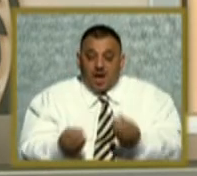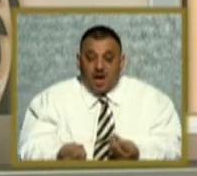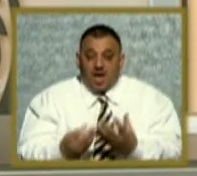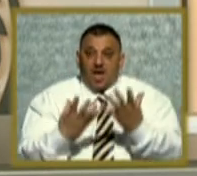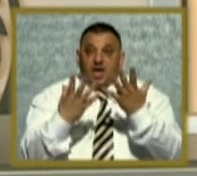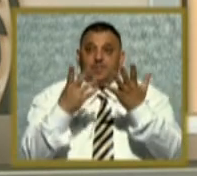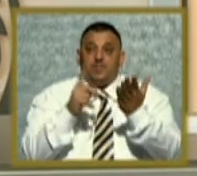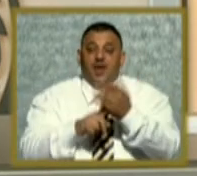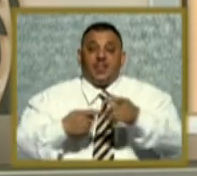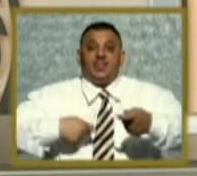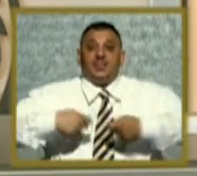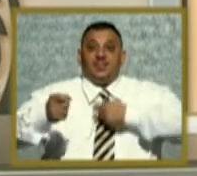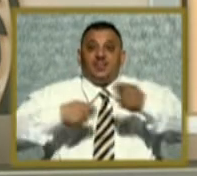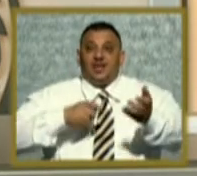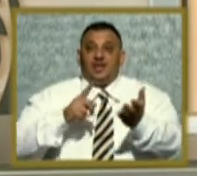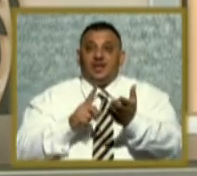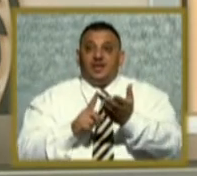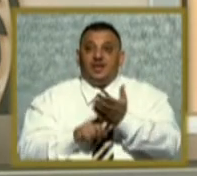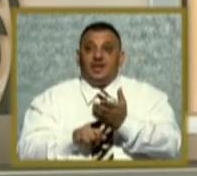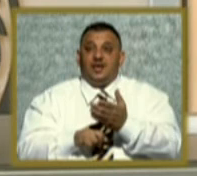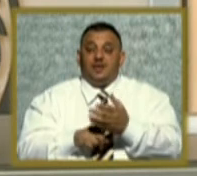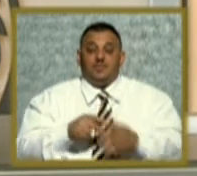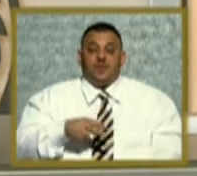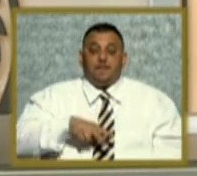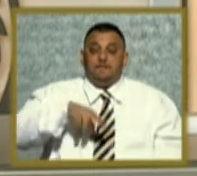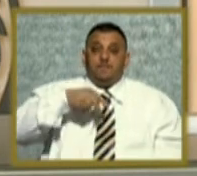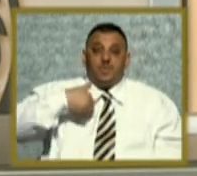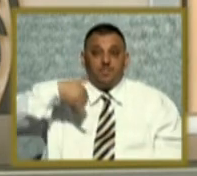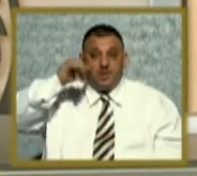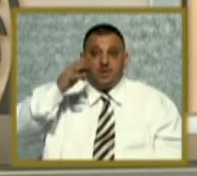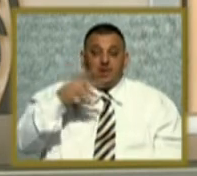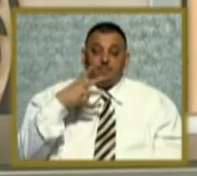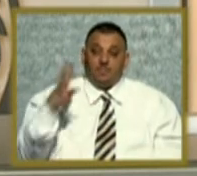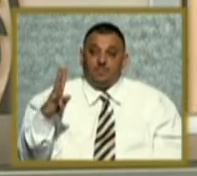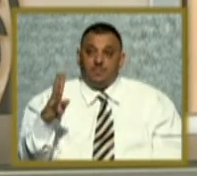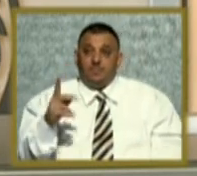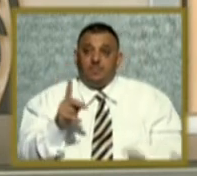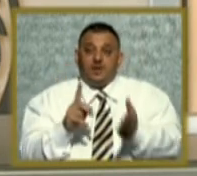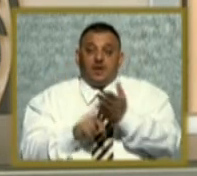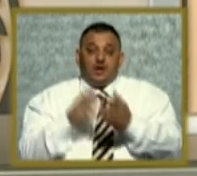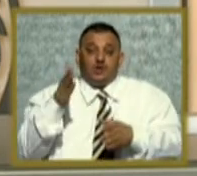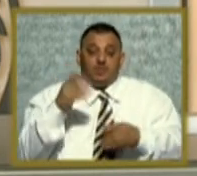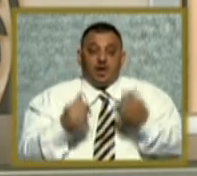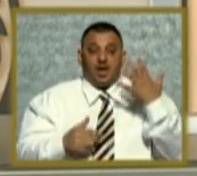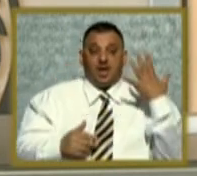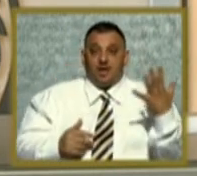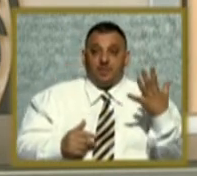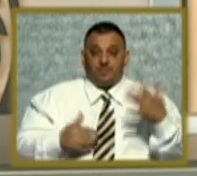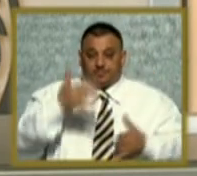وفي عروض التجارة. في بهيمة الأنعام مثلا عندك النصاب الغنم 40، نصاب الإبل 5، نصاب